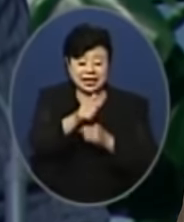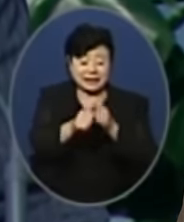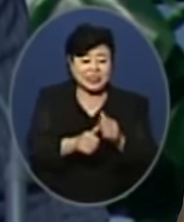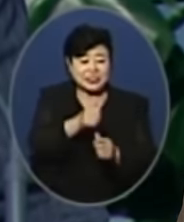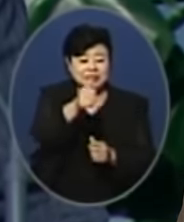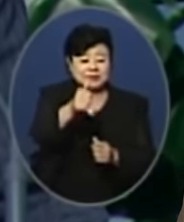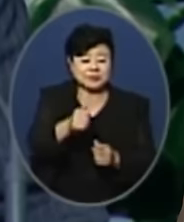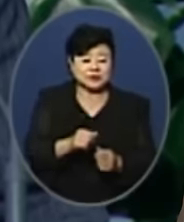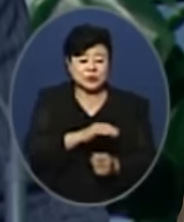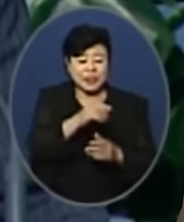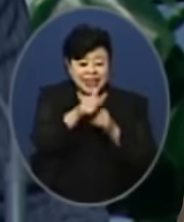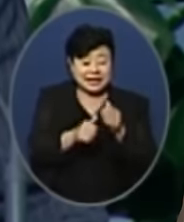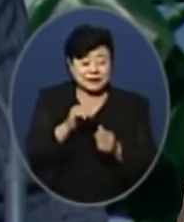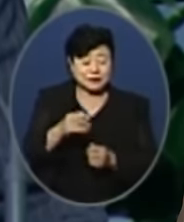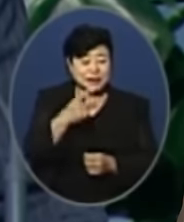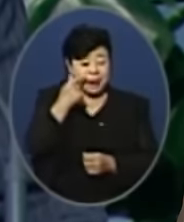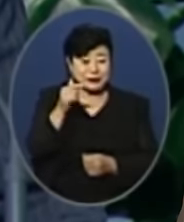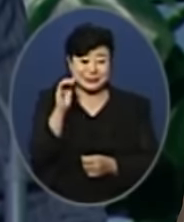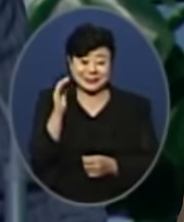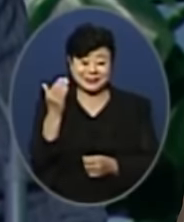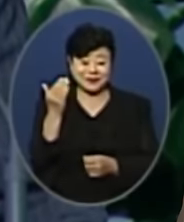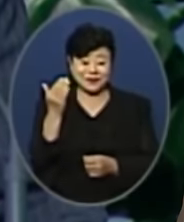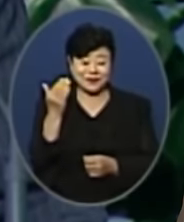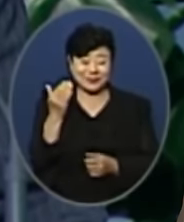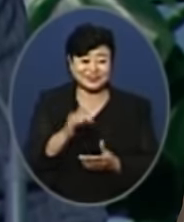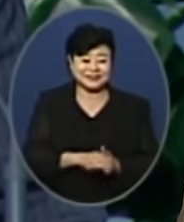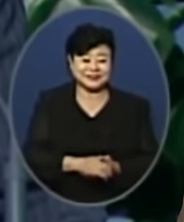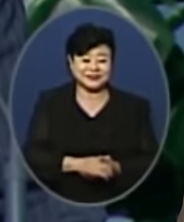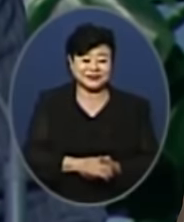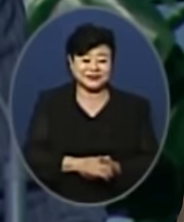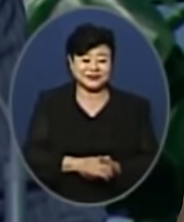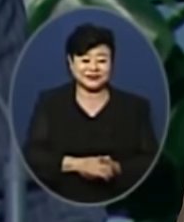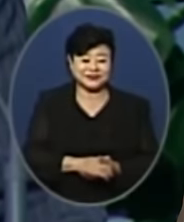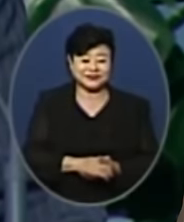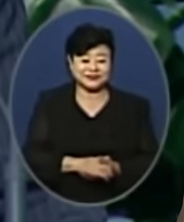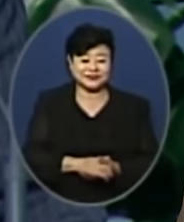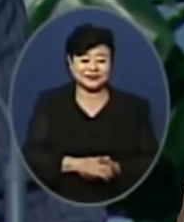하나님은 우리의 하나님이 되시고 우리 아버지가 되시고